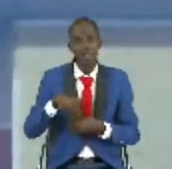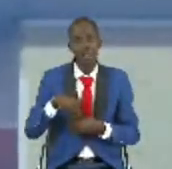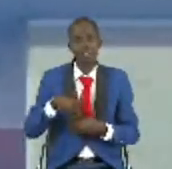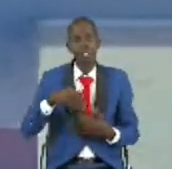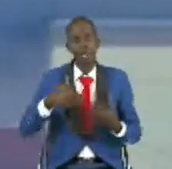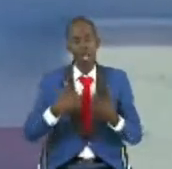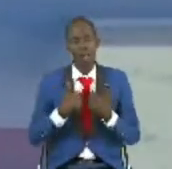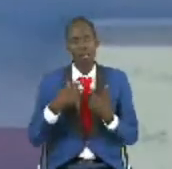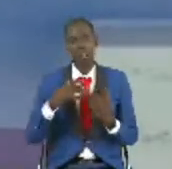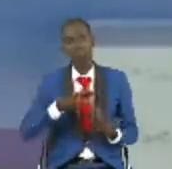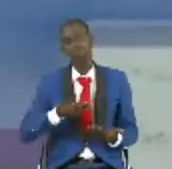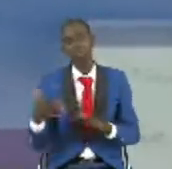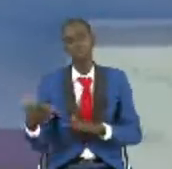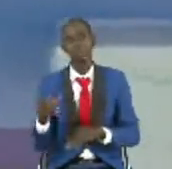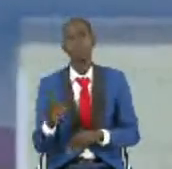était mort.